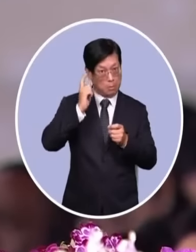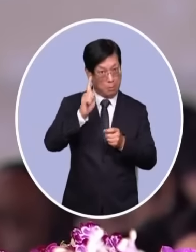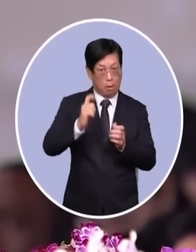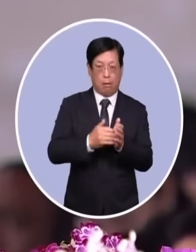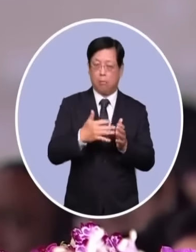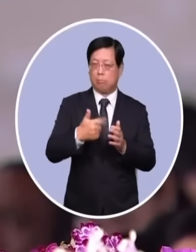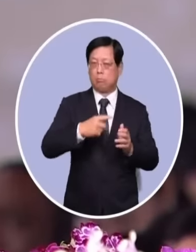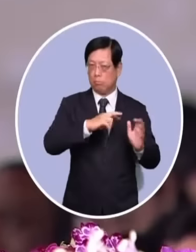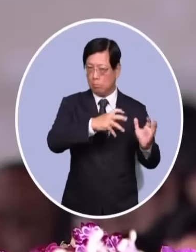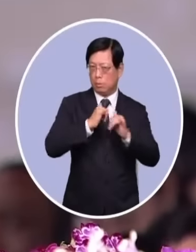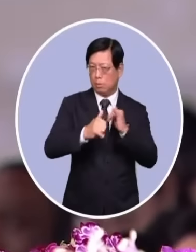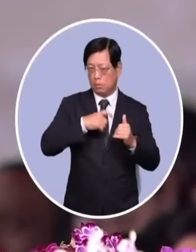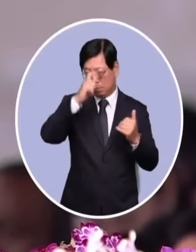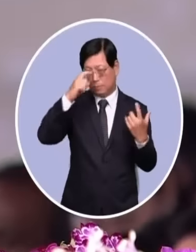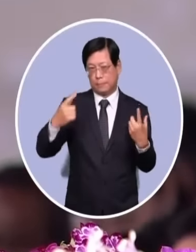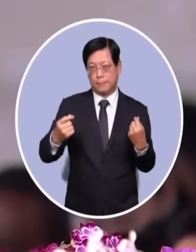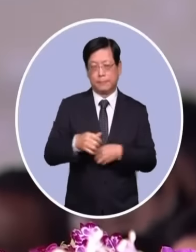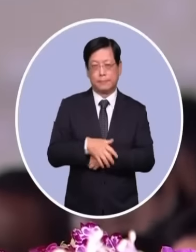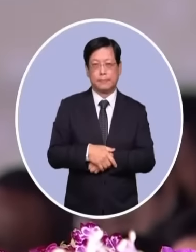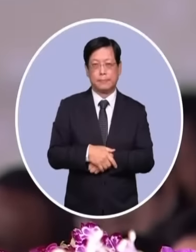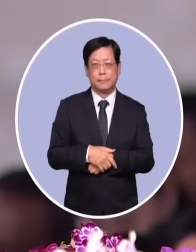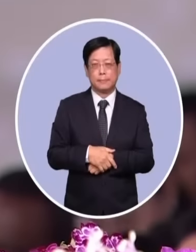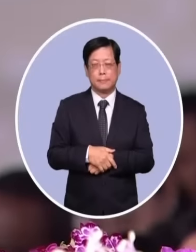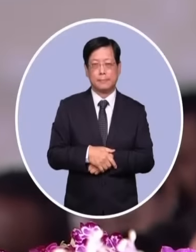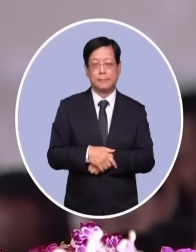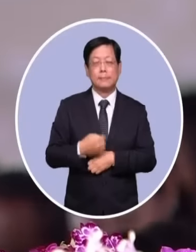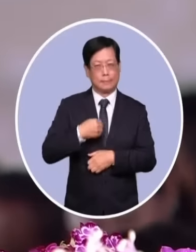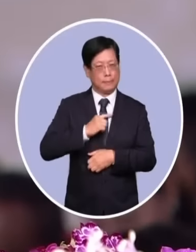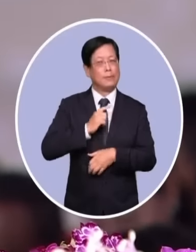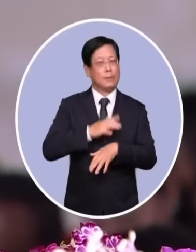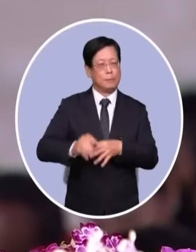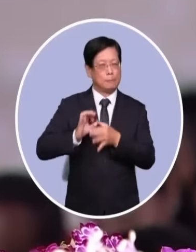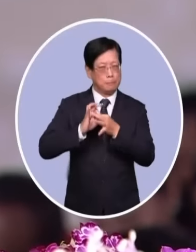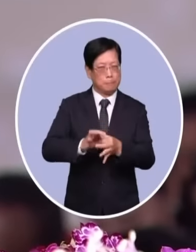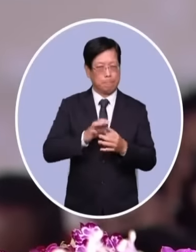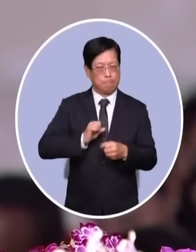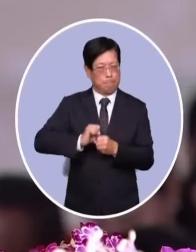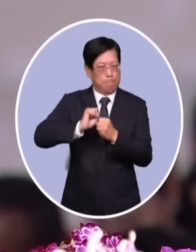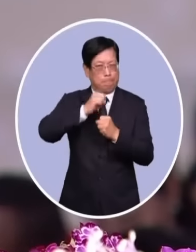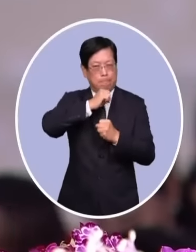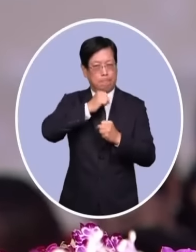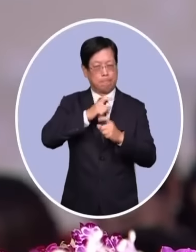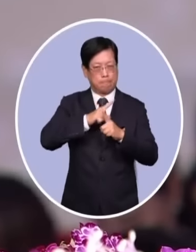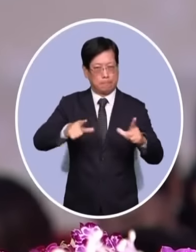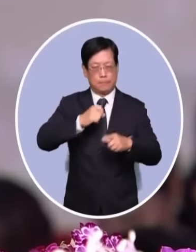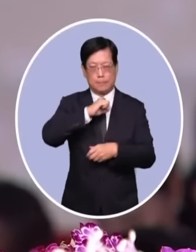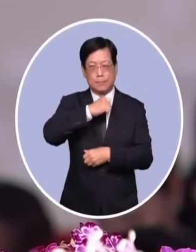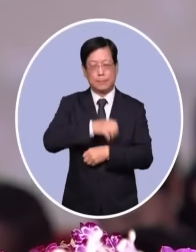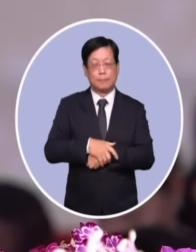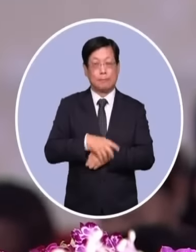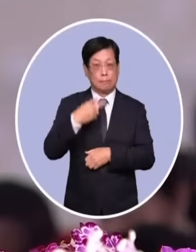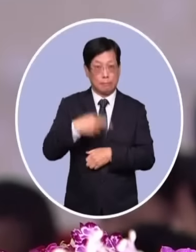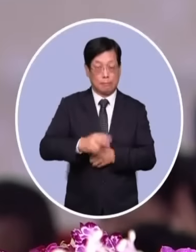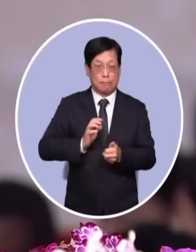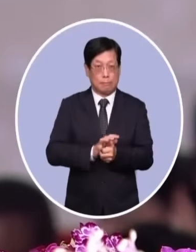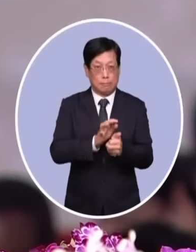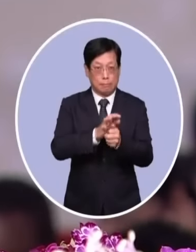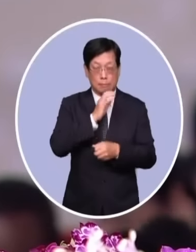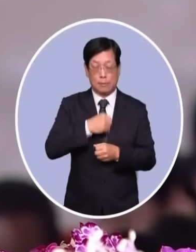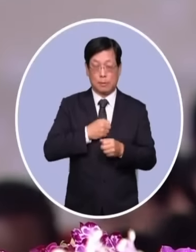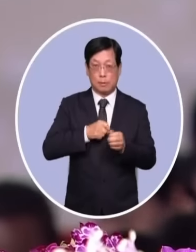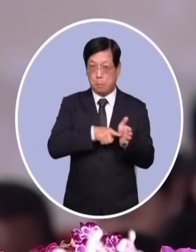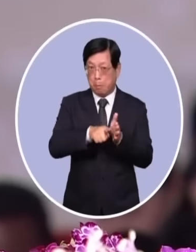国际社会的期待。我们会持续壮大台湾，推动跨领域